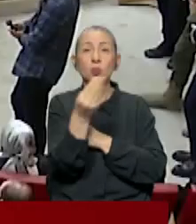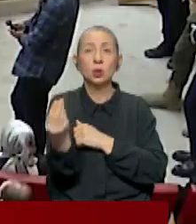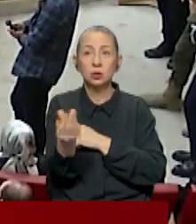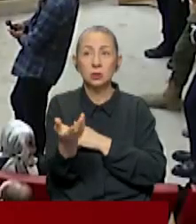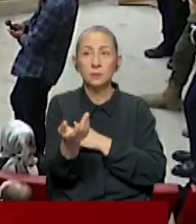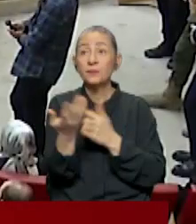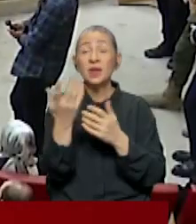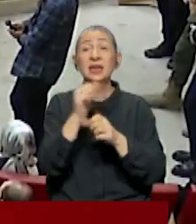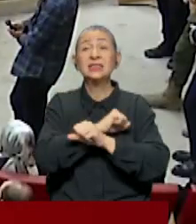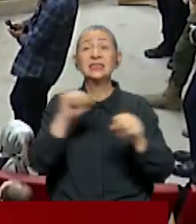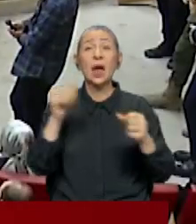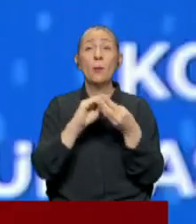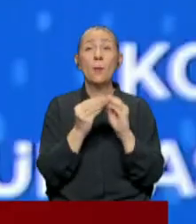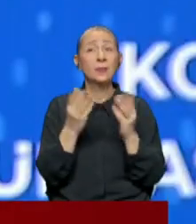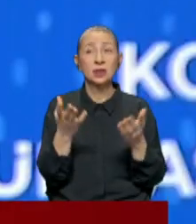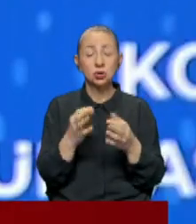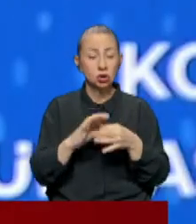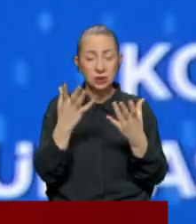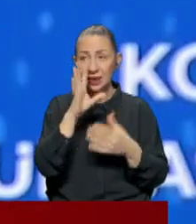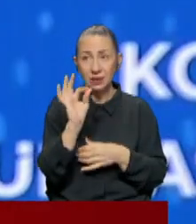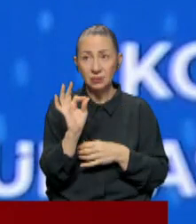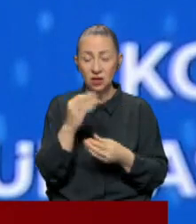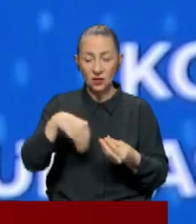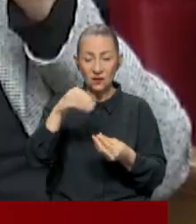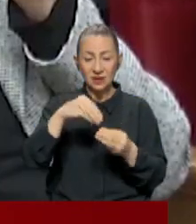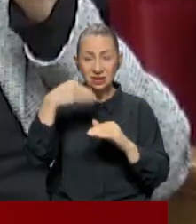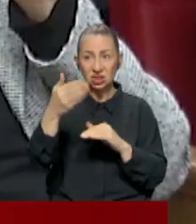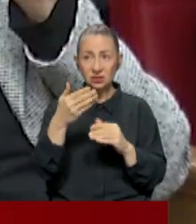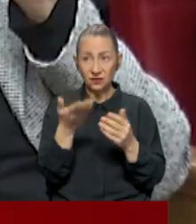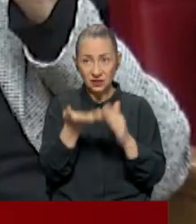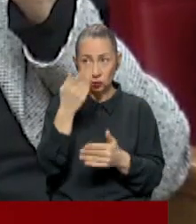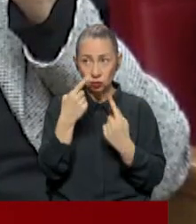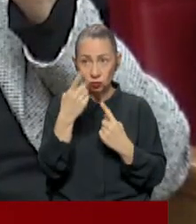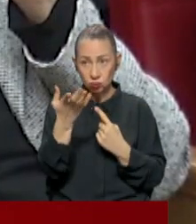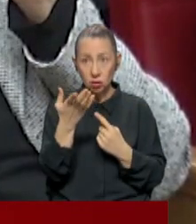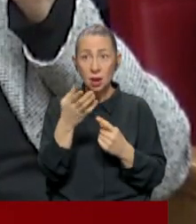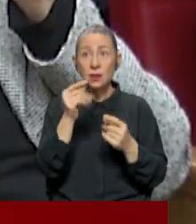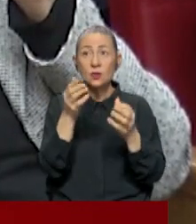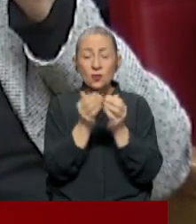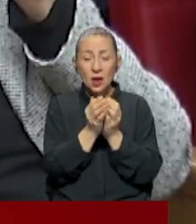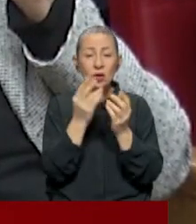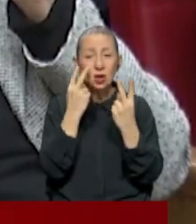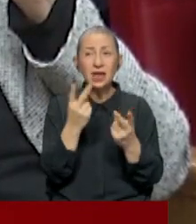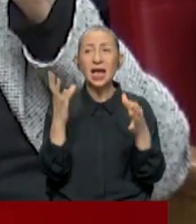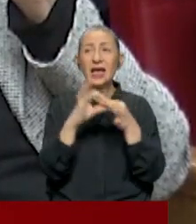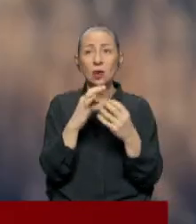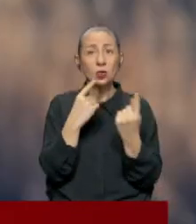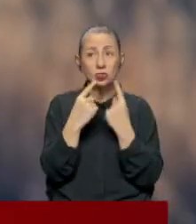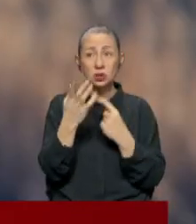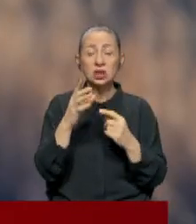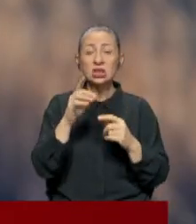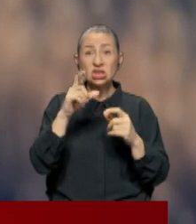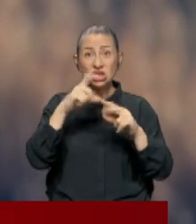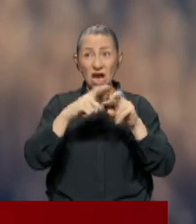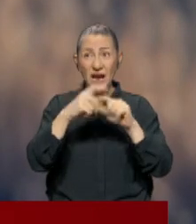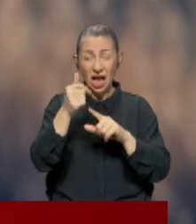milyon. Hani cari açık problemdi? Çözen kim? Faiz dışı fazlamı konuşur musun? Tüm makroekonomik göstergelerle ilgili konuşur musun? Cari